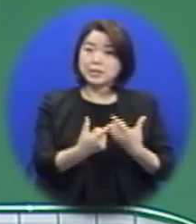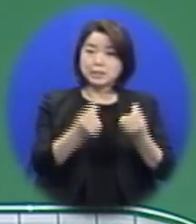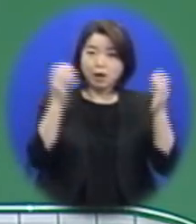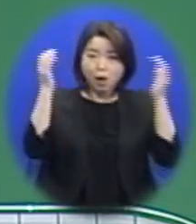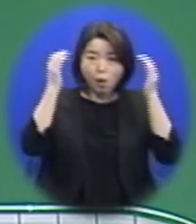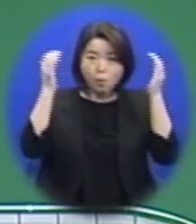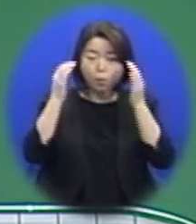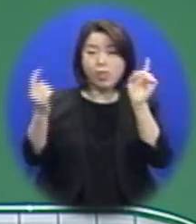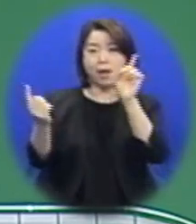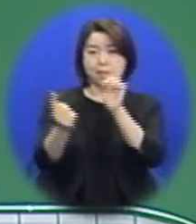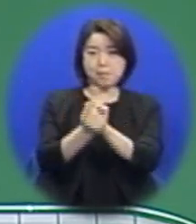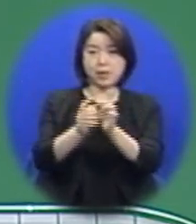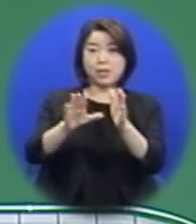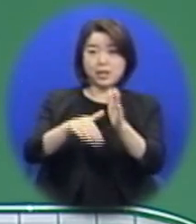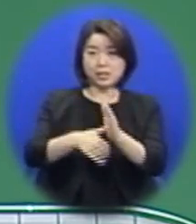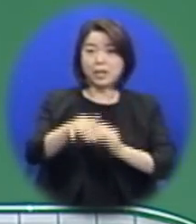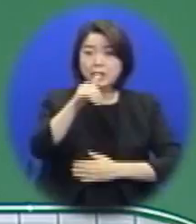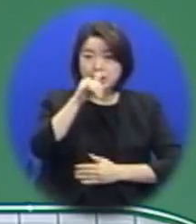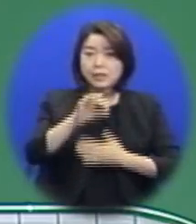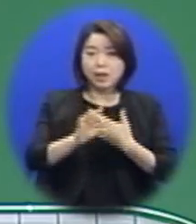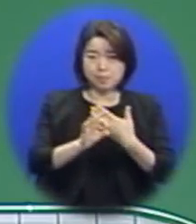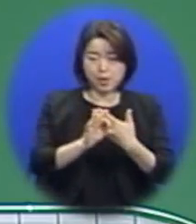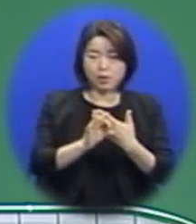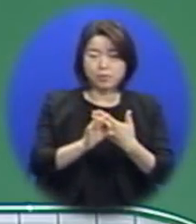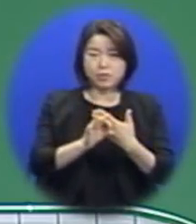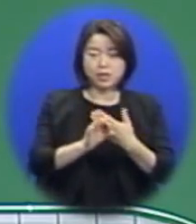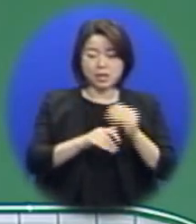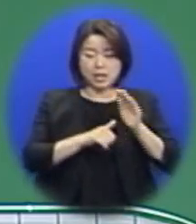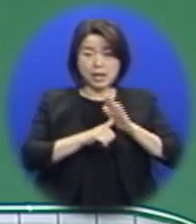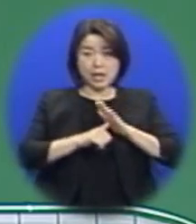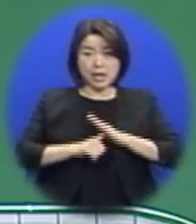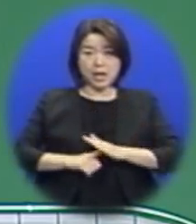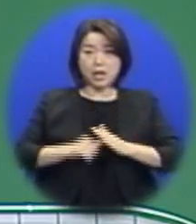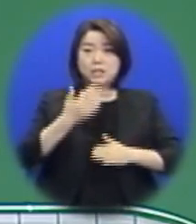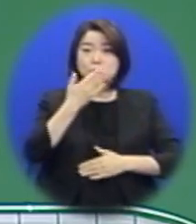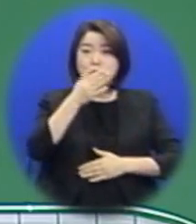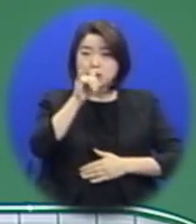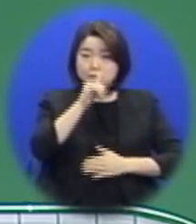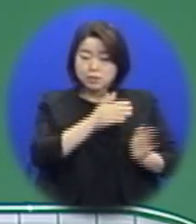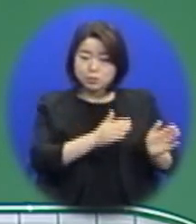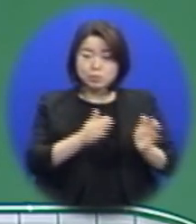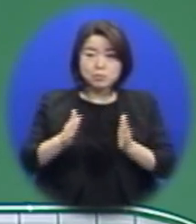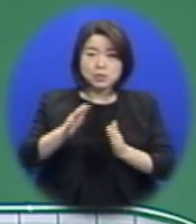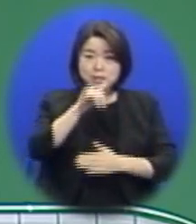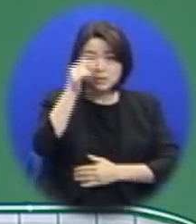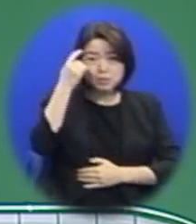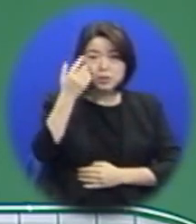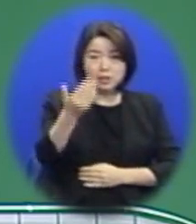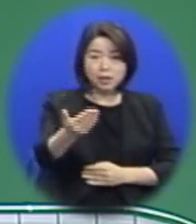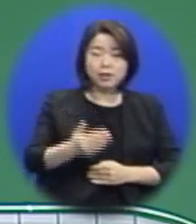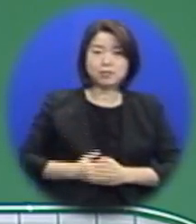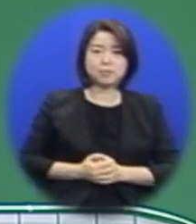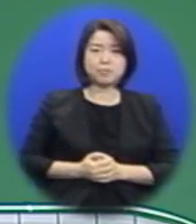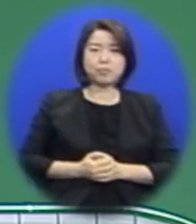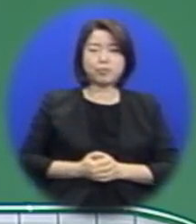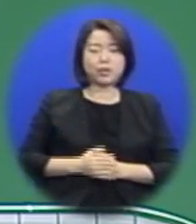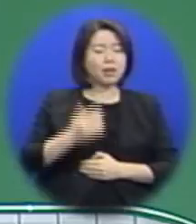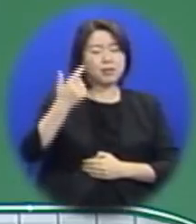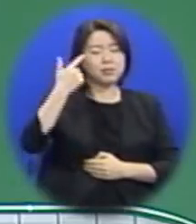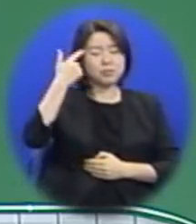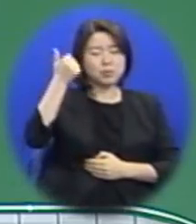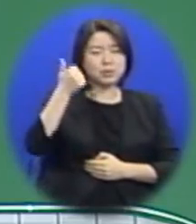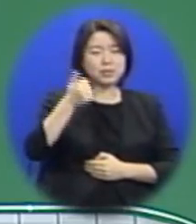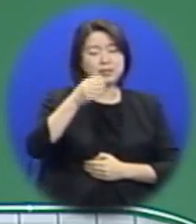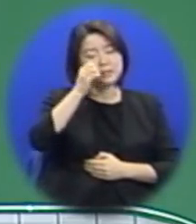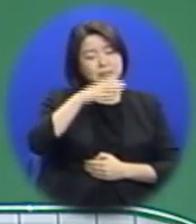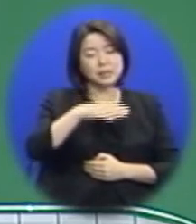만날 때가 혹 있다면 견뎌낼 준비가 되어 있습니까? 아유, 목사님, 그저